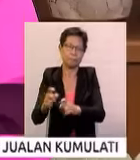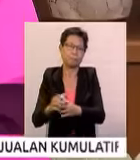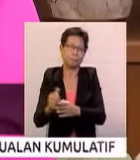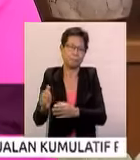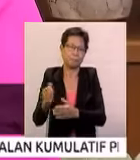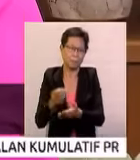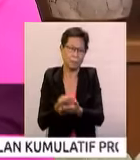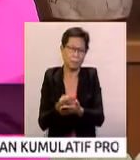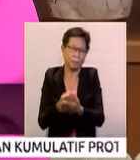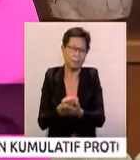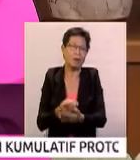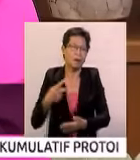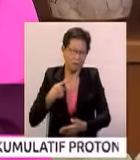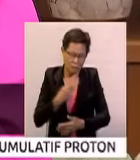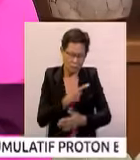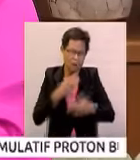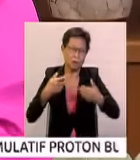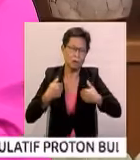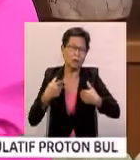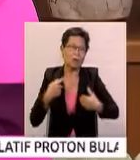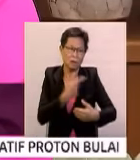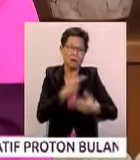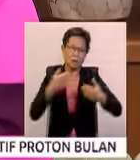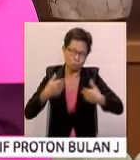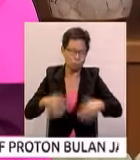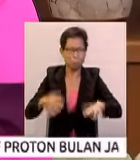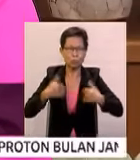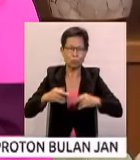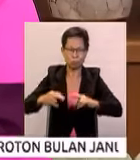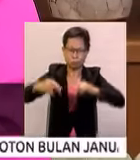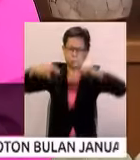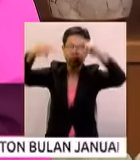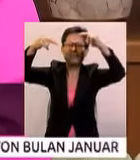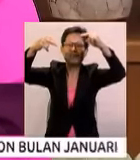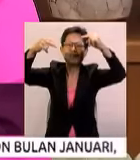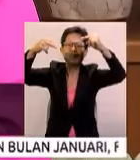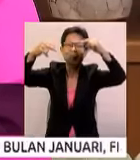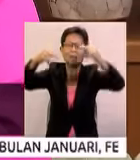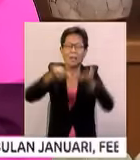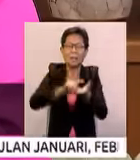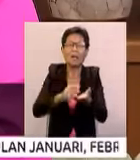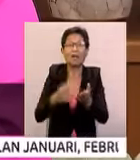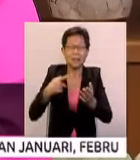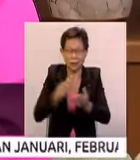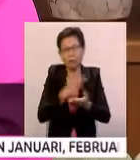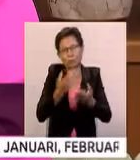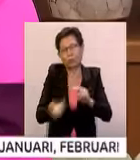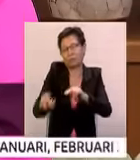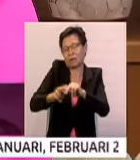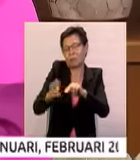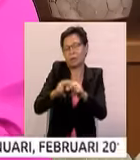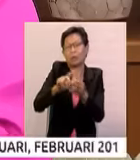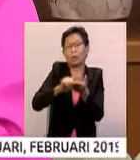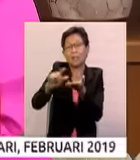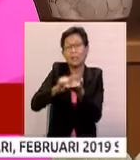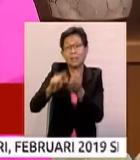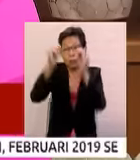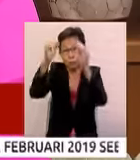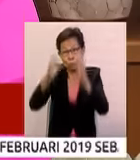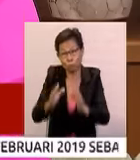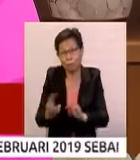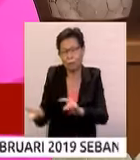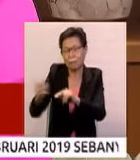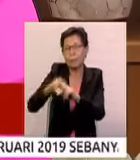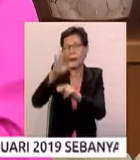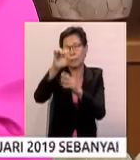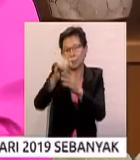Jadi samping itu juga kita telah meningkatkan juga guru apa, gaji kepada guru kafah sebanyak RM50.